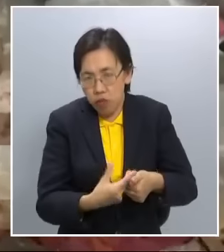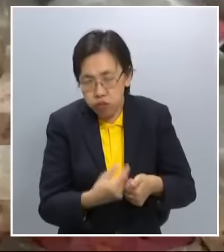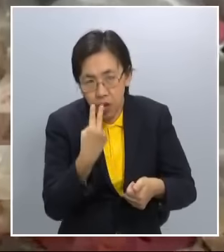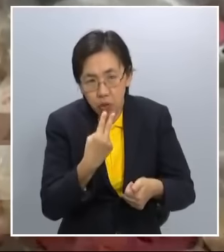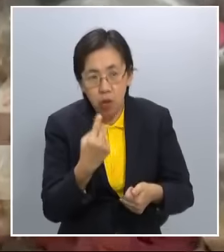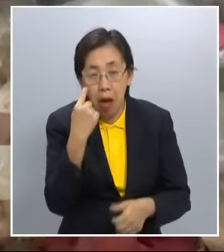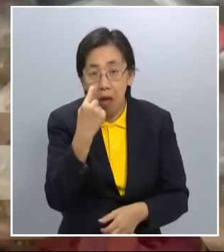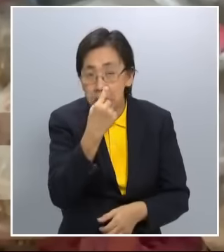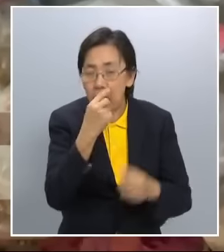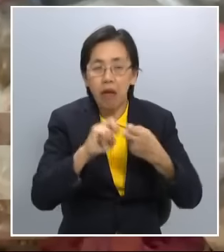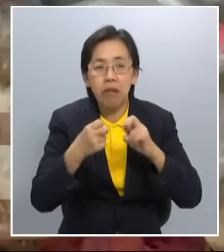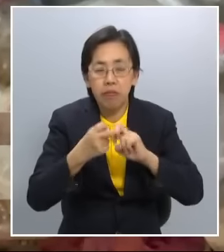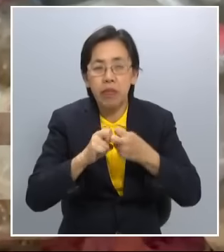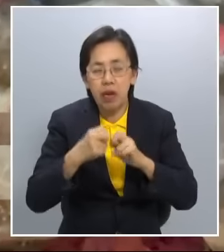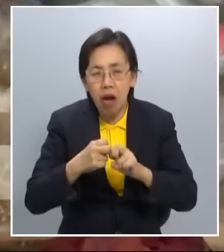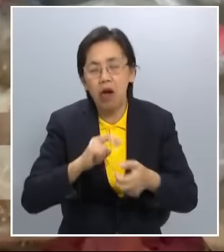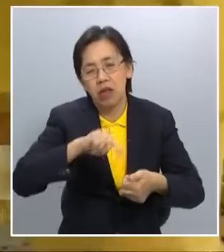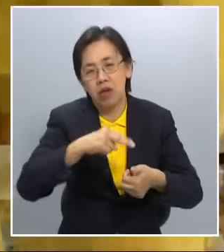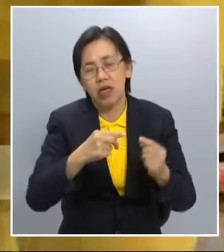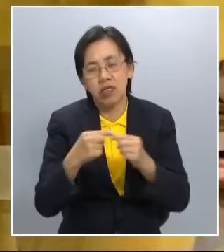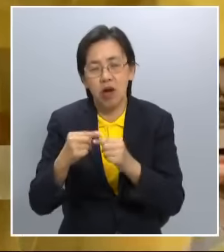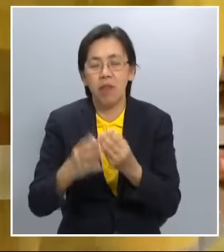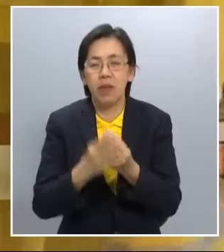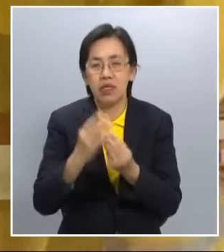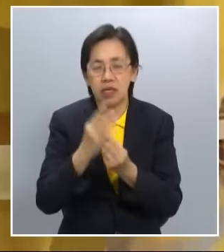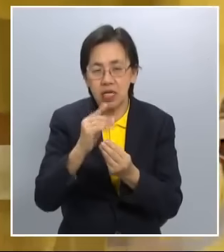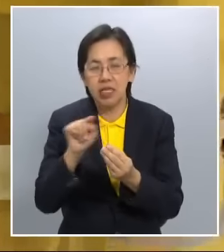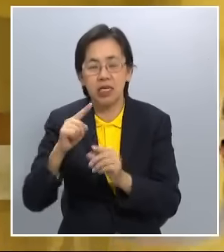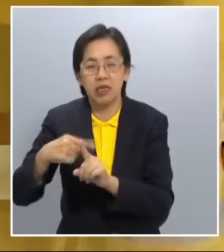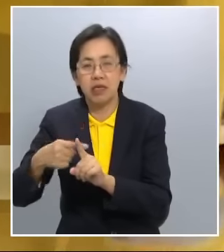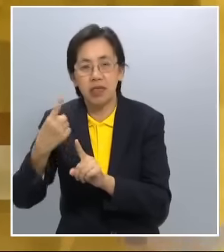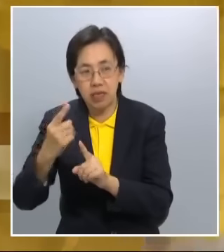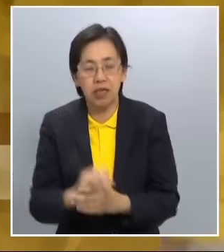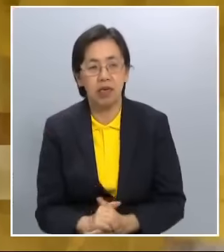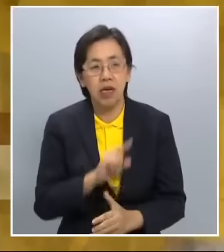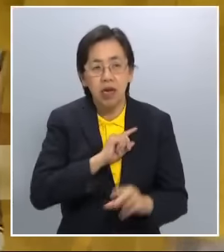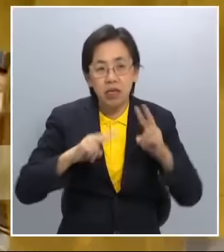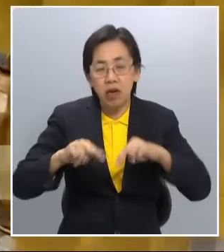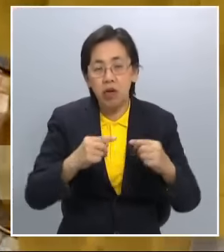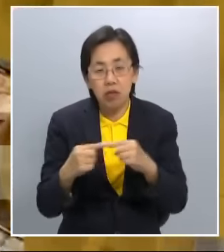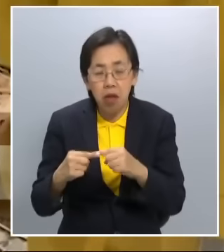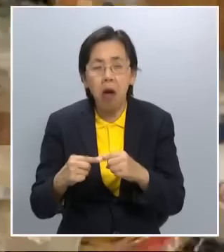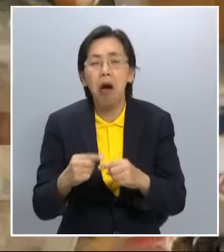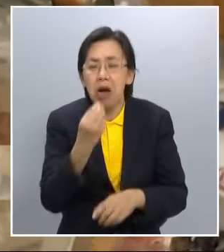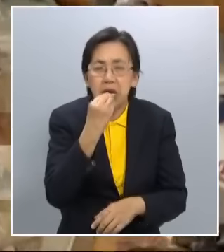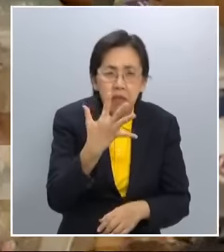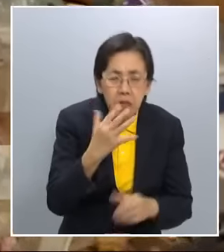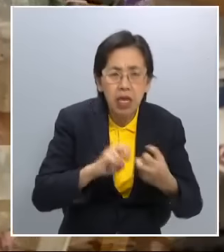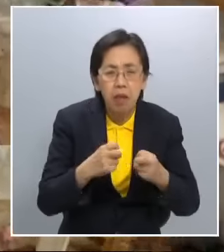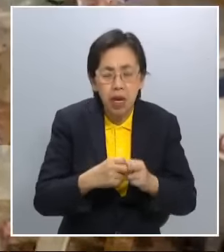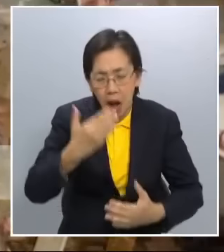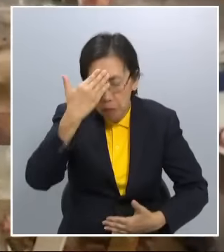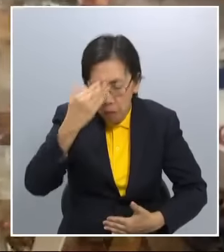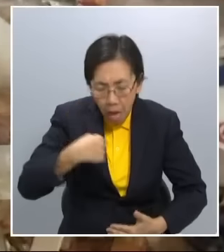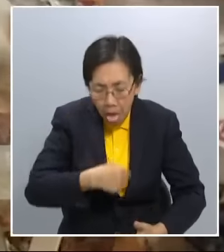าก็ต้องไปรักษาอย่างต่อเนื่องประมาณ2อาทิตย์ถึง1เดือนแล้วเดี๋ยวต้องไปดูด้วยว่านอกจากขาดสารอาหารแล้วมีอาการแทรกซ้อนอื่นๆอีกไ